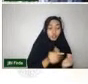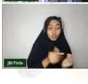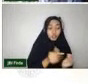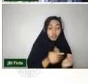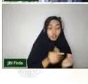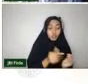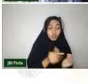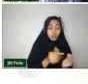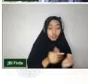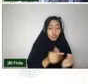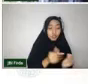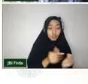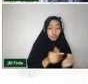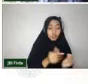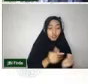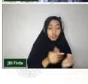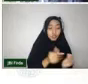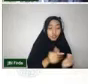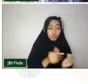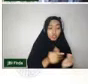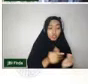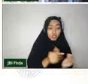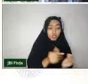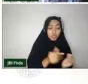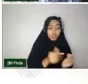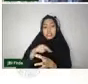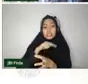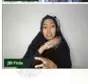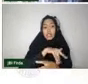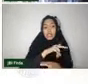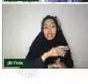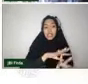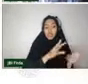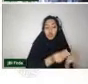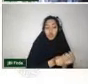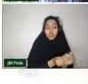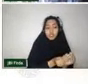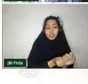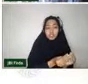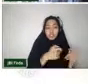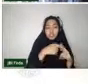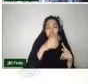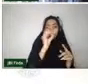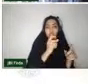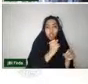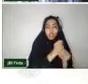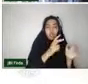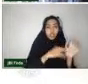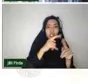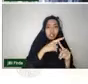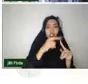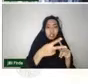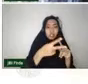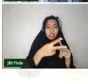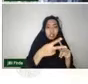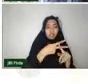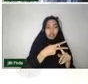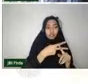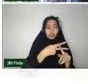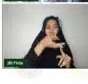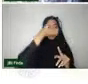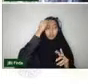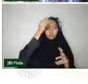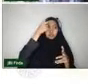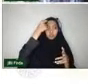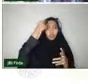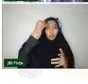yang normal, mereka walaupun secara kognitif tidak bisa sepenuhnya menguasai kompetensi, tetapi ada suatu hal yang